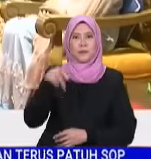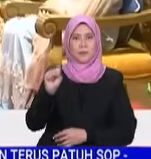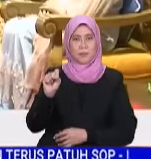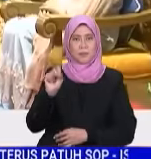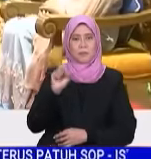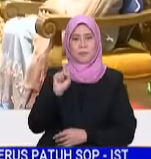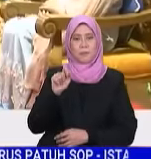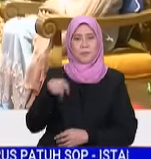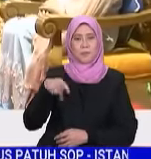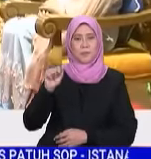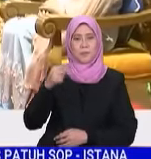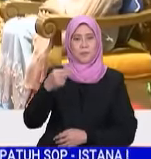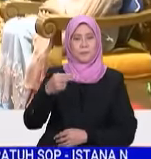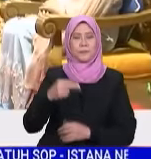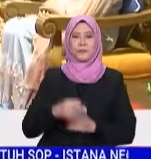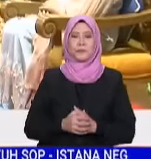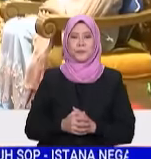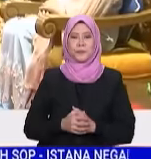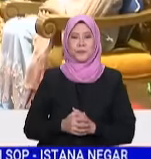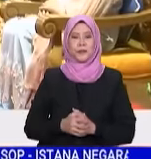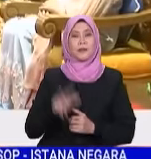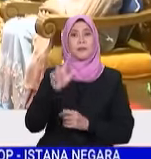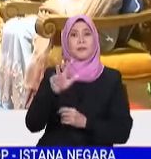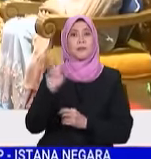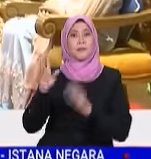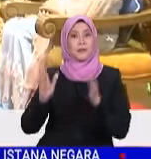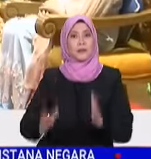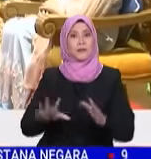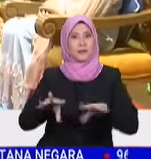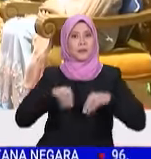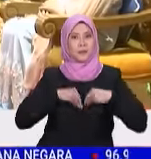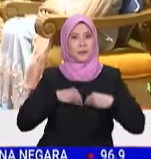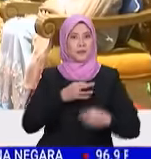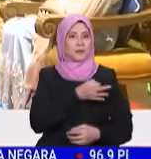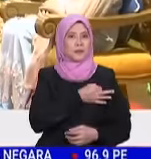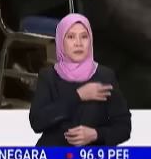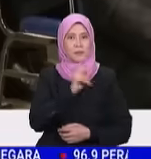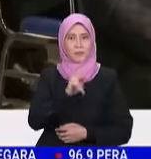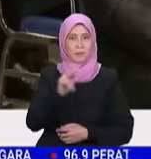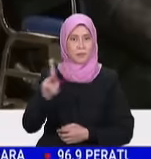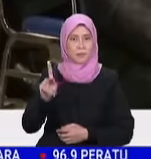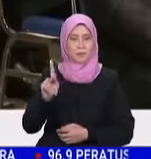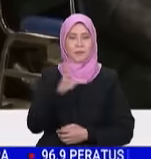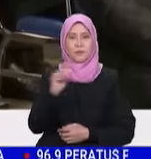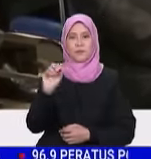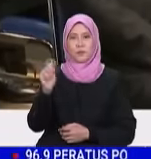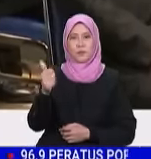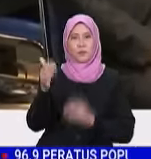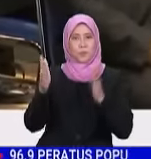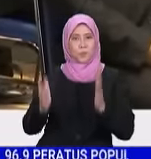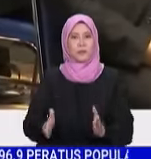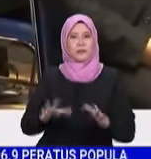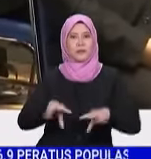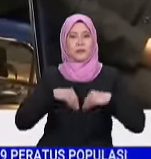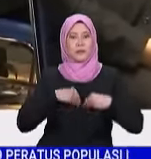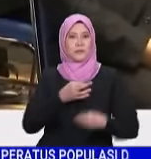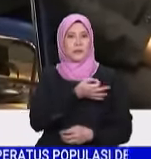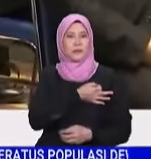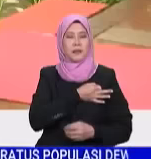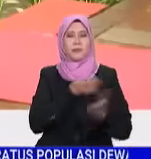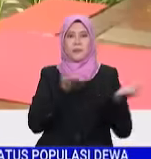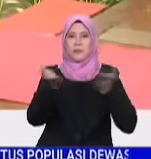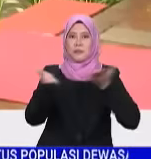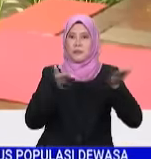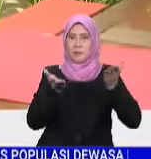sapiah aliasa manakala seramai 36 penerima pingat bintang Kinabalu dan 10 penerima pingat perkhidmatan